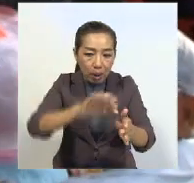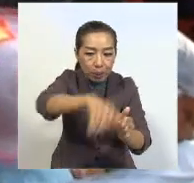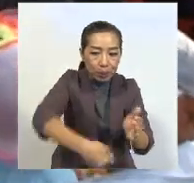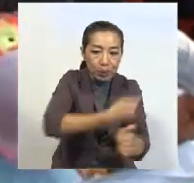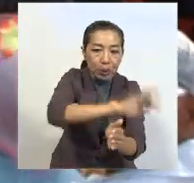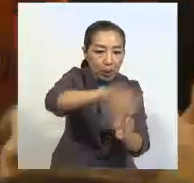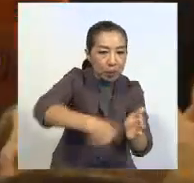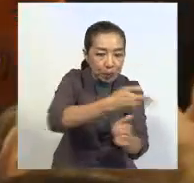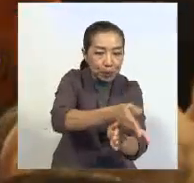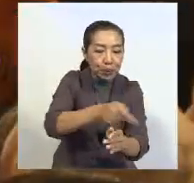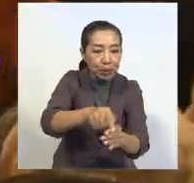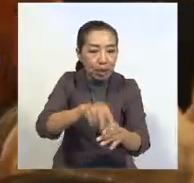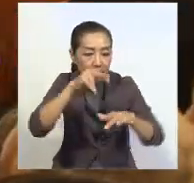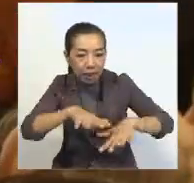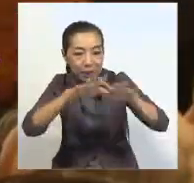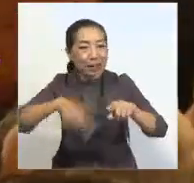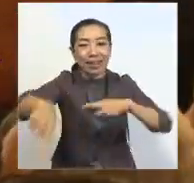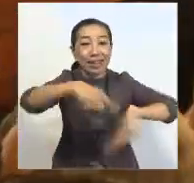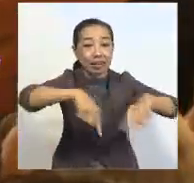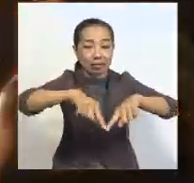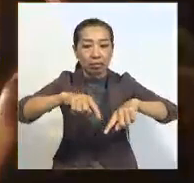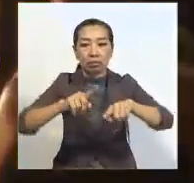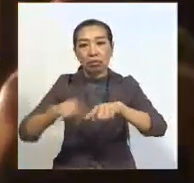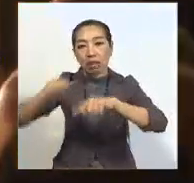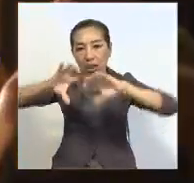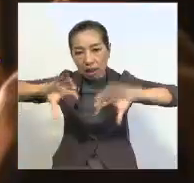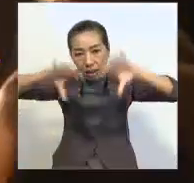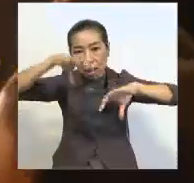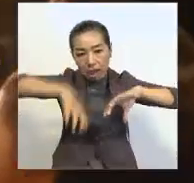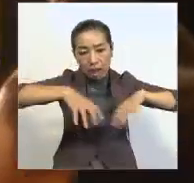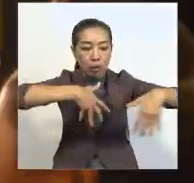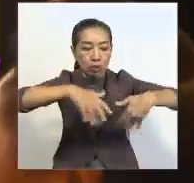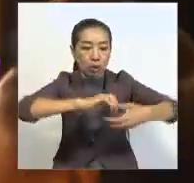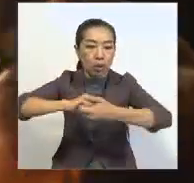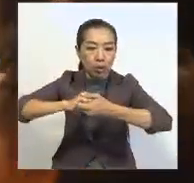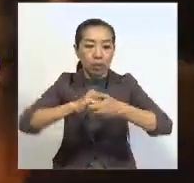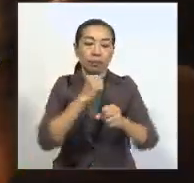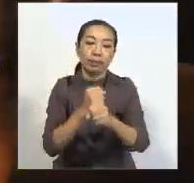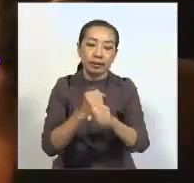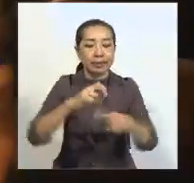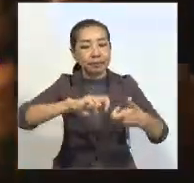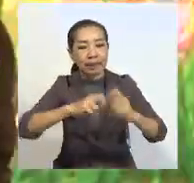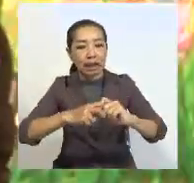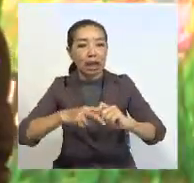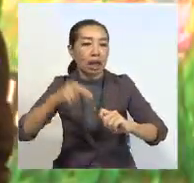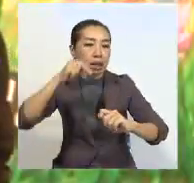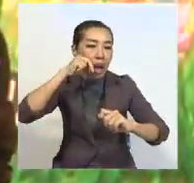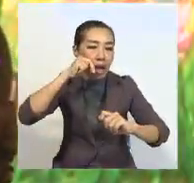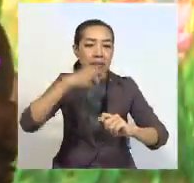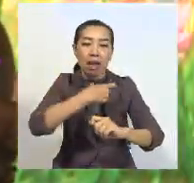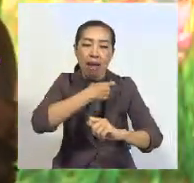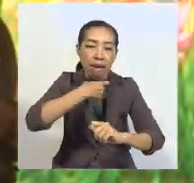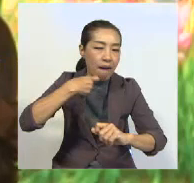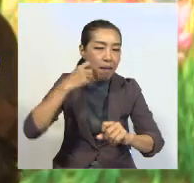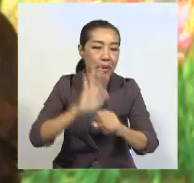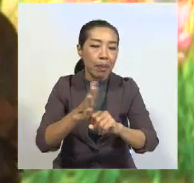การทำงานร่วมกันระหว่างหน่วยงานภาครัฐและชุมชนและสถานการณ์ภัยแล้งในพื้นที่ด้วยค่ะจากนั้นนายกรัฐมนตรี